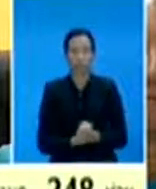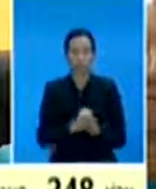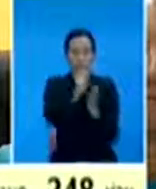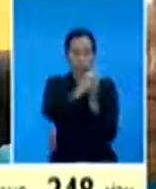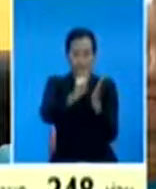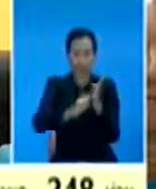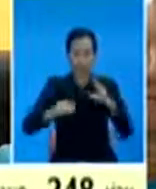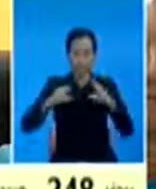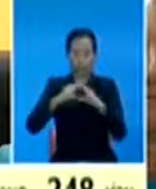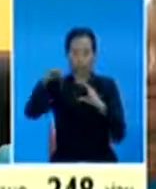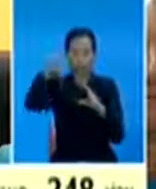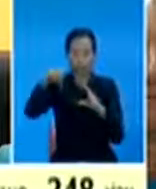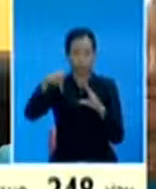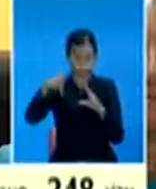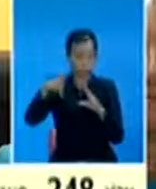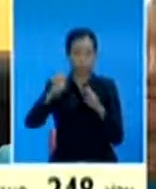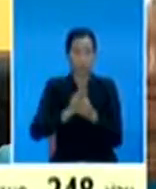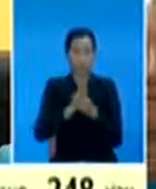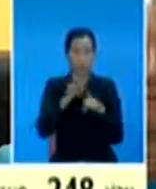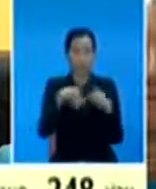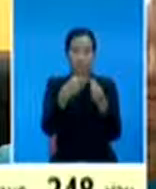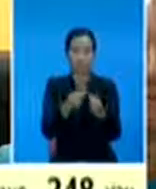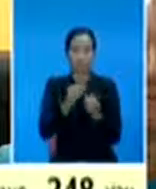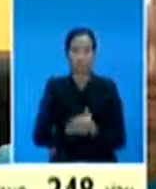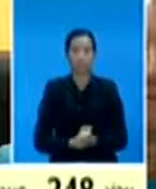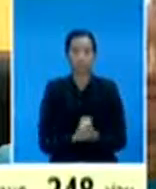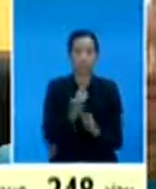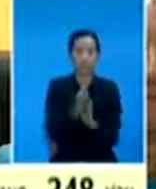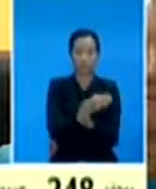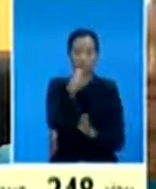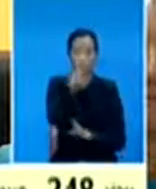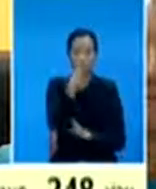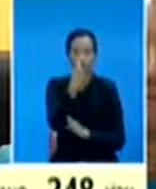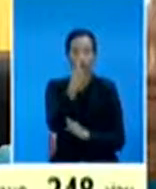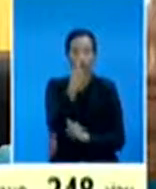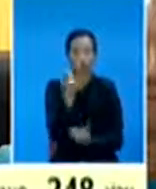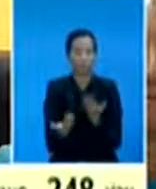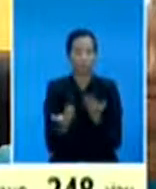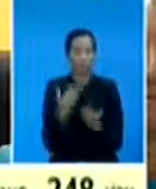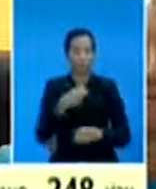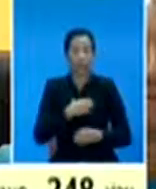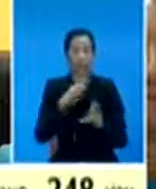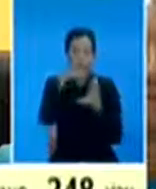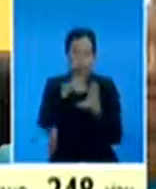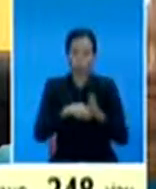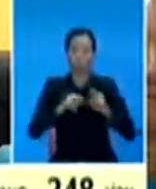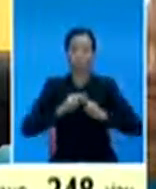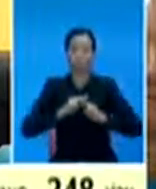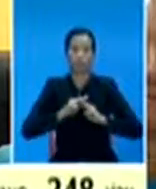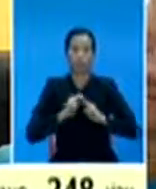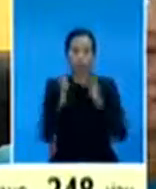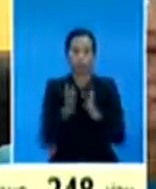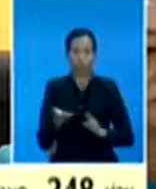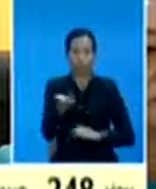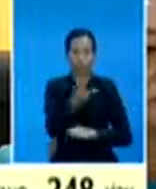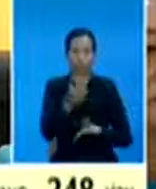การการเมืองทั้งนี้ร่างกฎหมายจะส่งไปยังนายกรัฐมนตรีเตรียมนำขึ้นทูลเกล้าต่อไปจากนั้นที่ประชุมสนช.